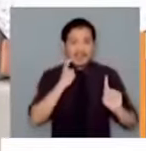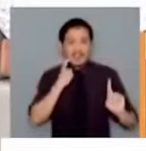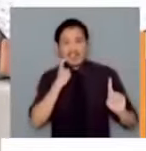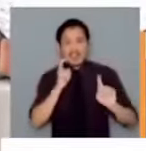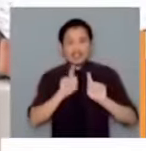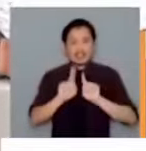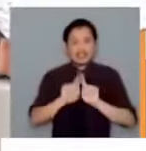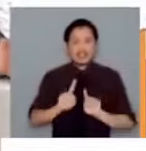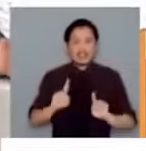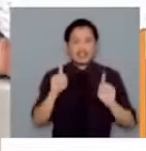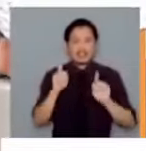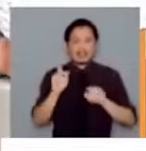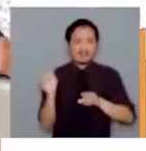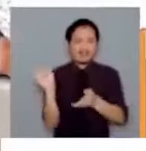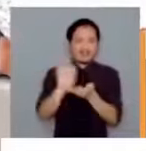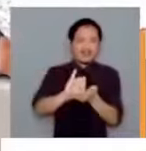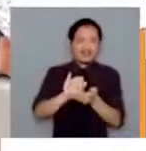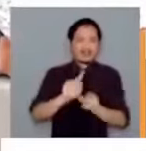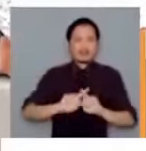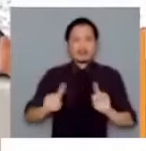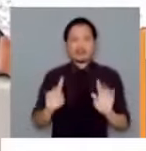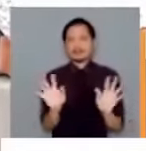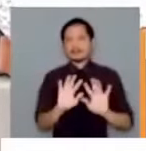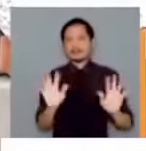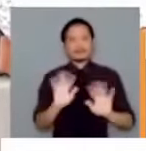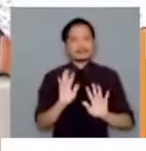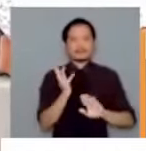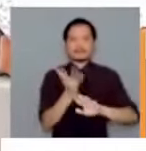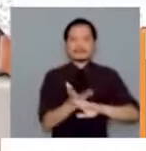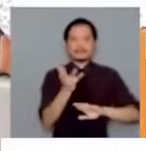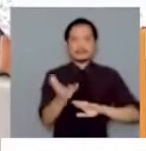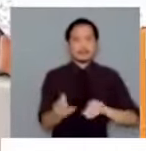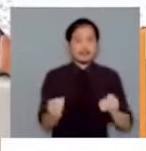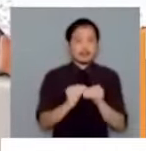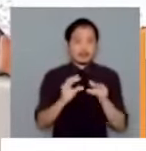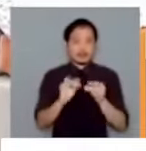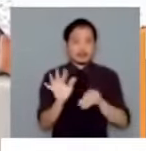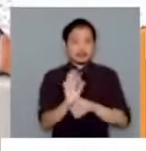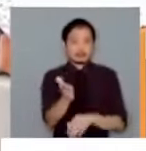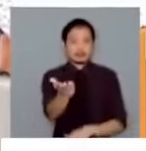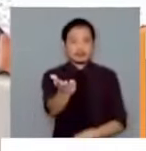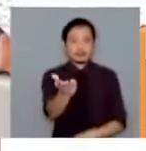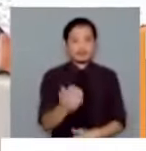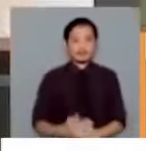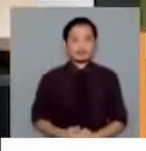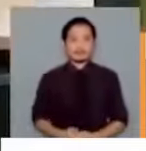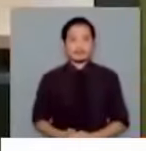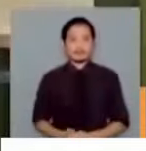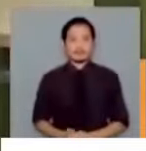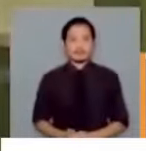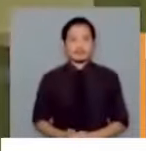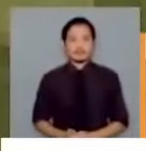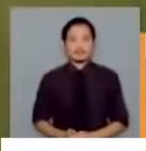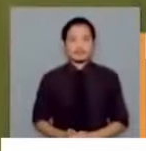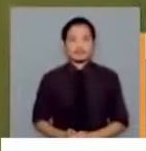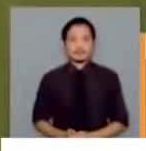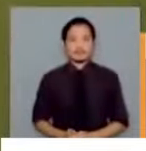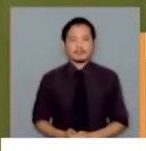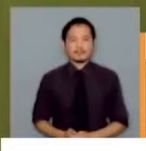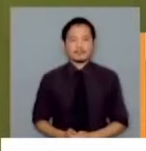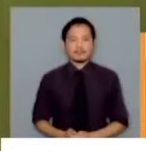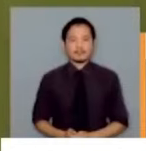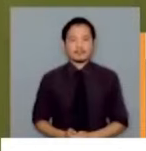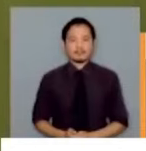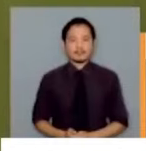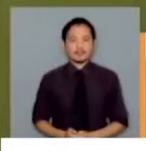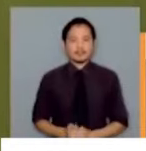na rin yan pinapalampas ng mga manluloko. Let's watch this. Nako. May kanya-kanya tayong experiences. Grabe, wala